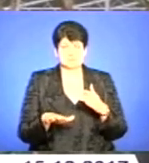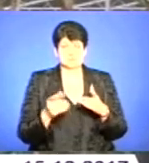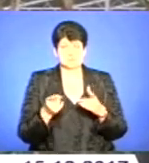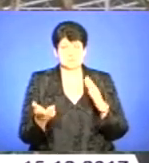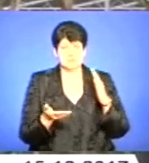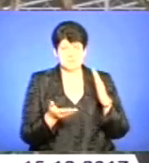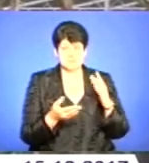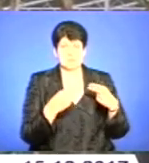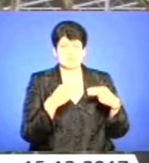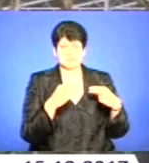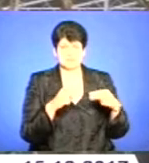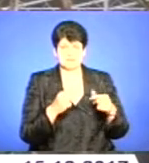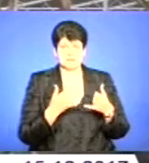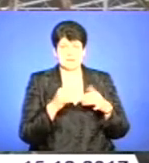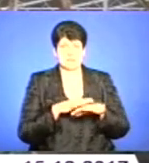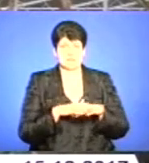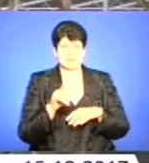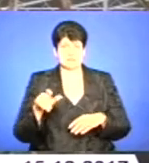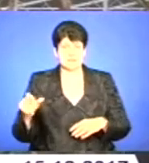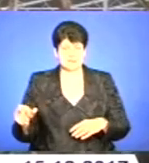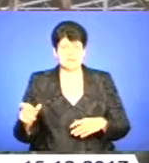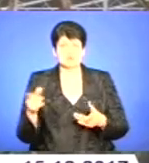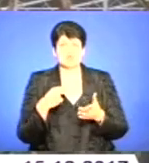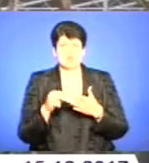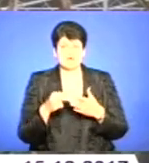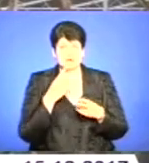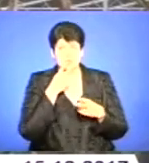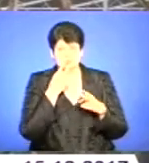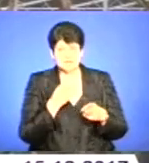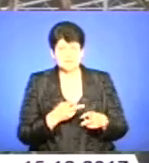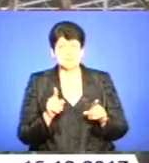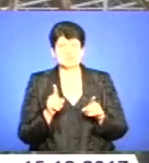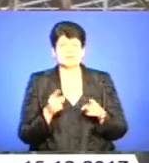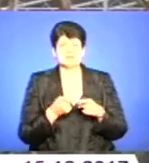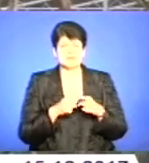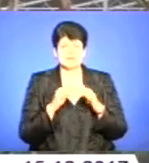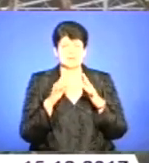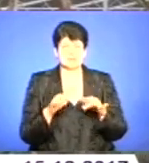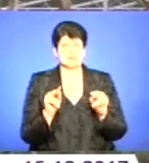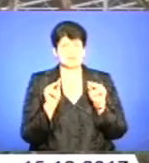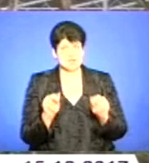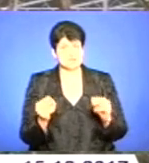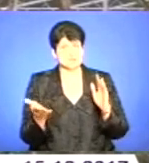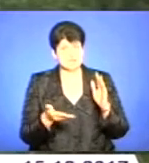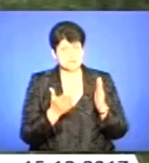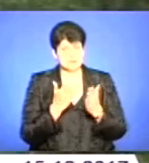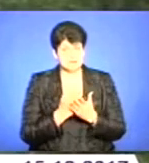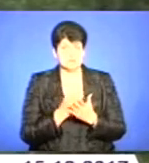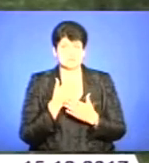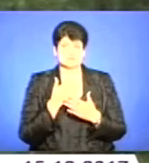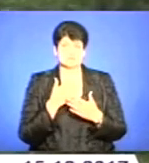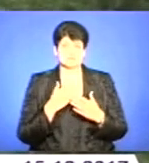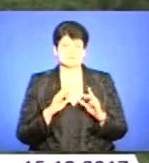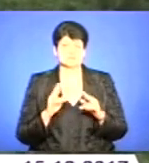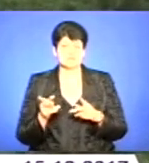заготовляти і реалізовувати для населення. Ялинку, якщо купляти, слід оглянути, чи ця ялинка є вона легально зрізана, чи вона є нелегально зрізана.